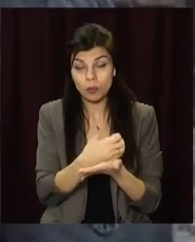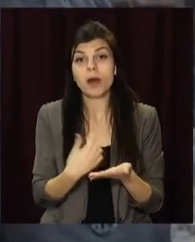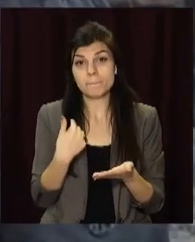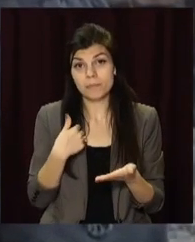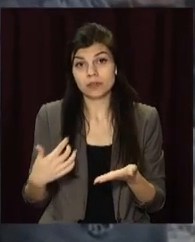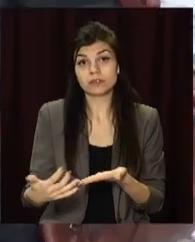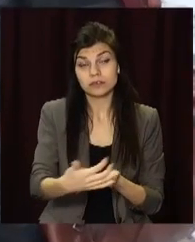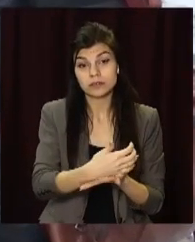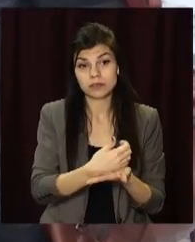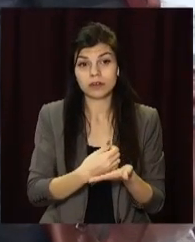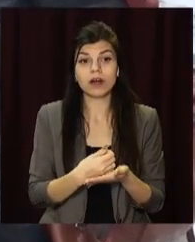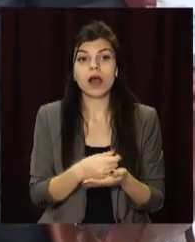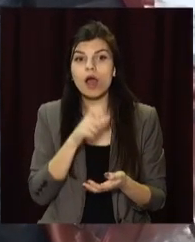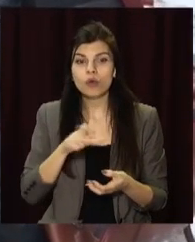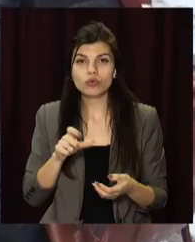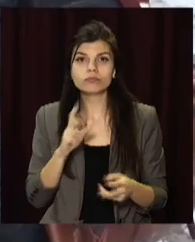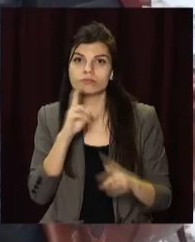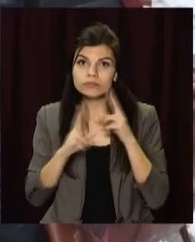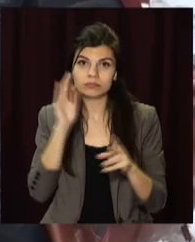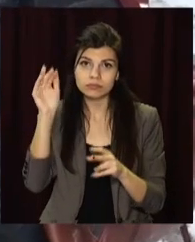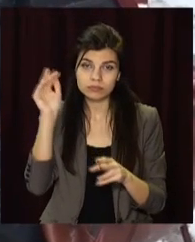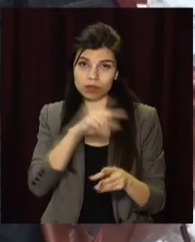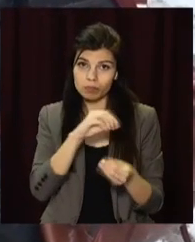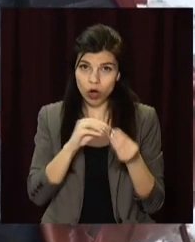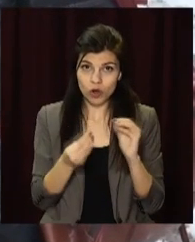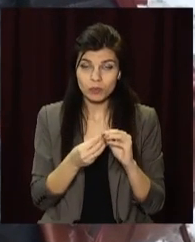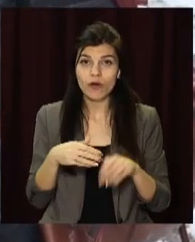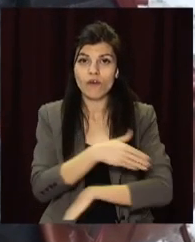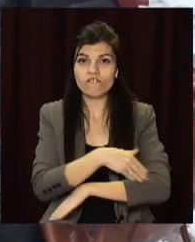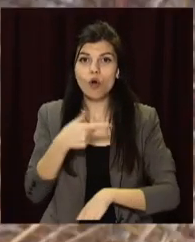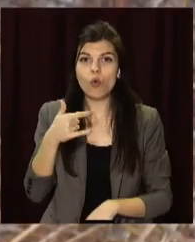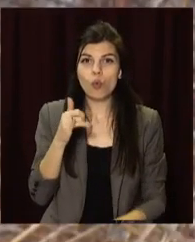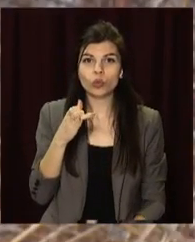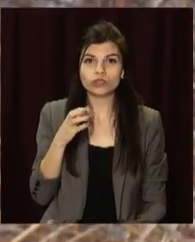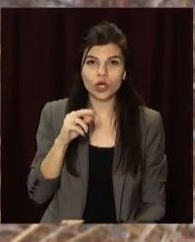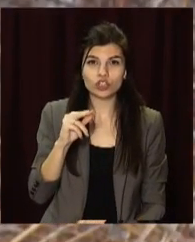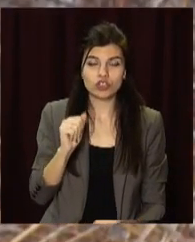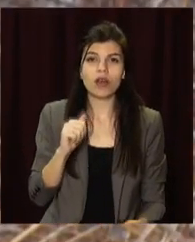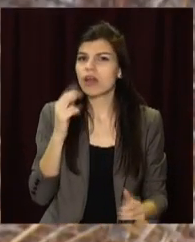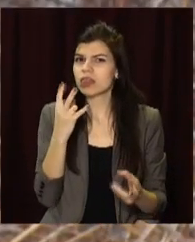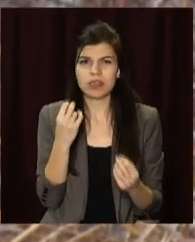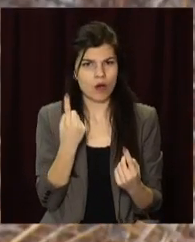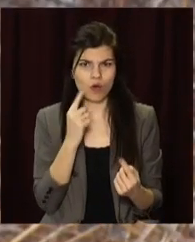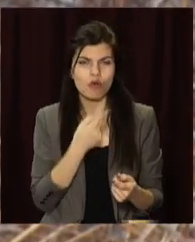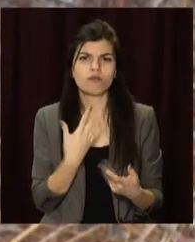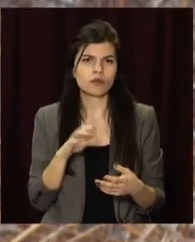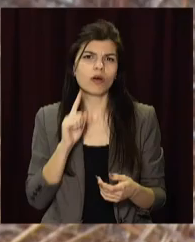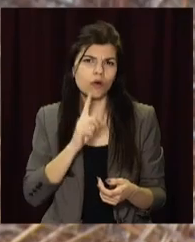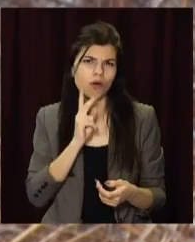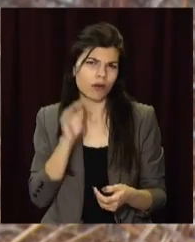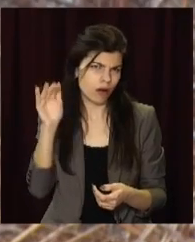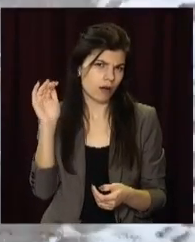скопився, це ми уберемо. З проханнями кардинально вирішити їхню проблему мешканці вулиці Гусячої не один рік звертаються до